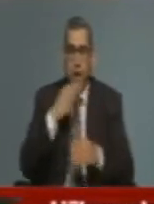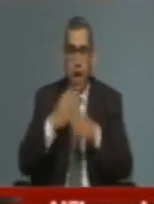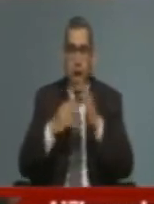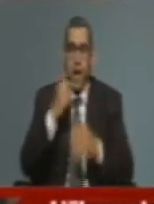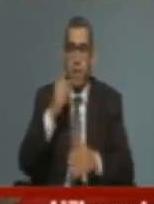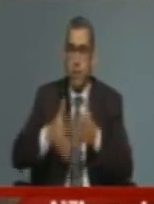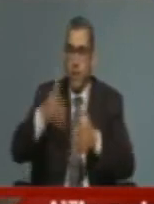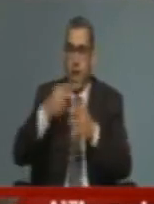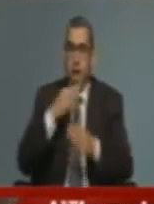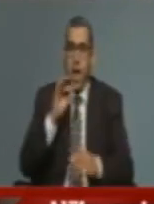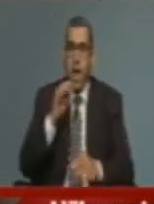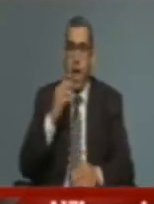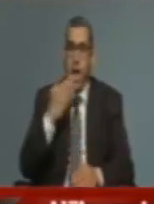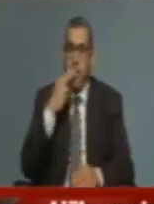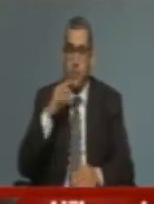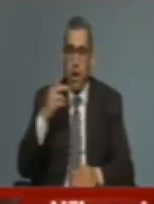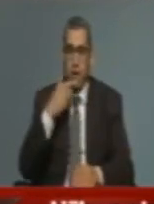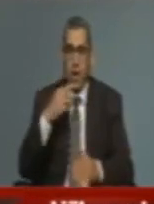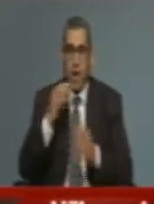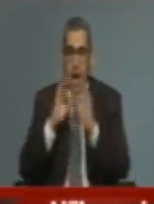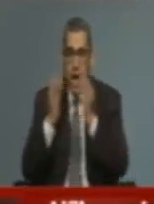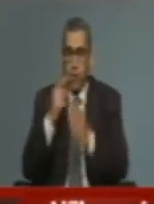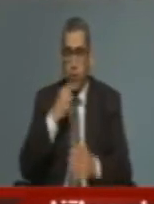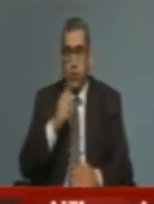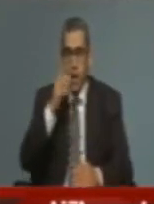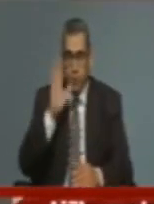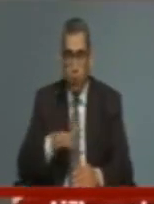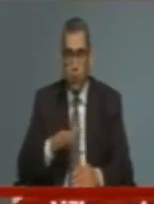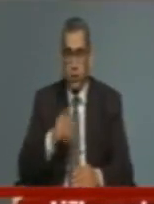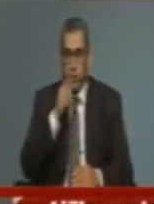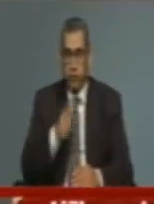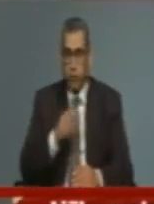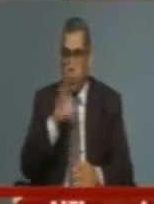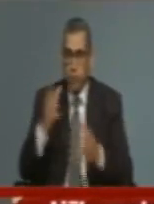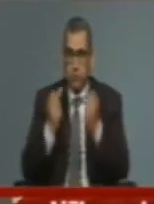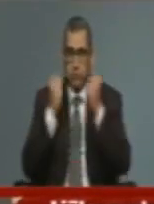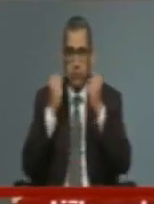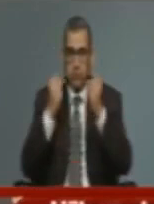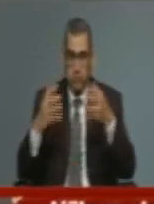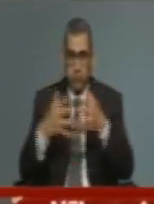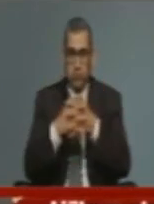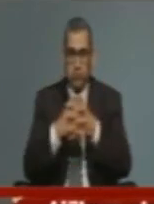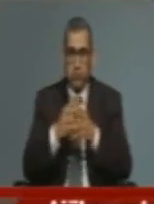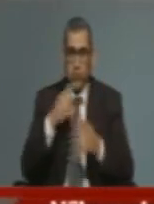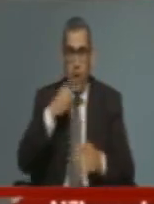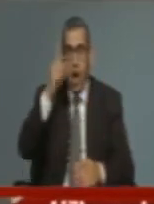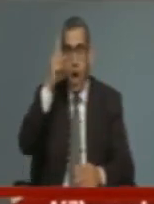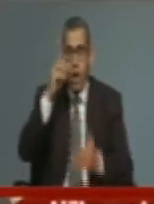أهالينا، لكل الناس. طول ما القلوب تبقى مع بعض لازم تعرف أن ربنا سبحانه